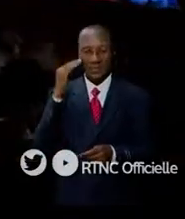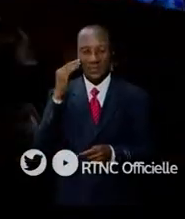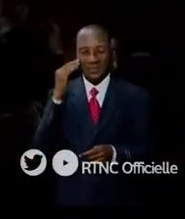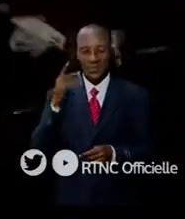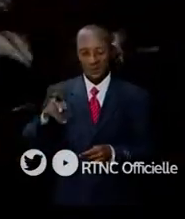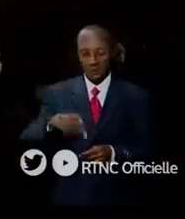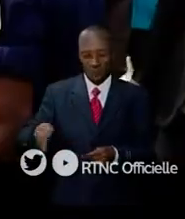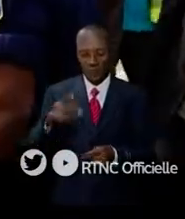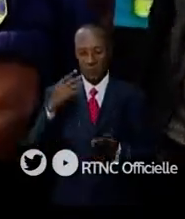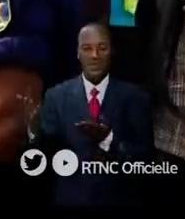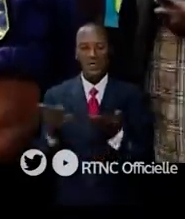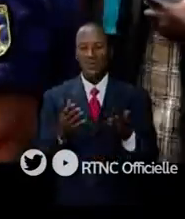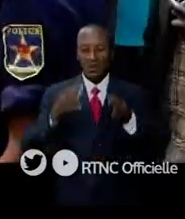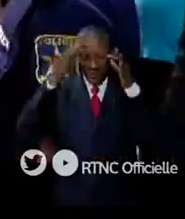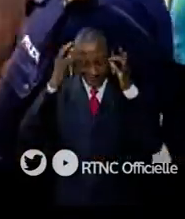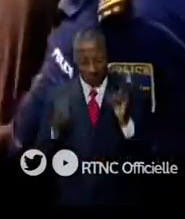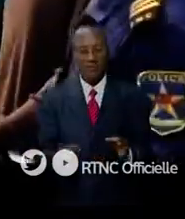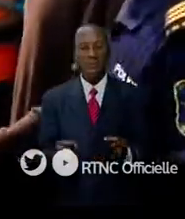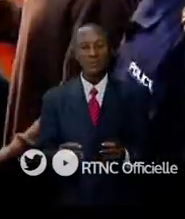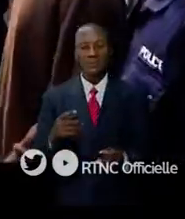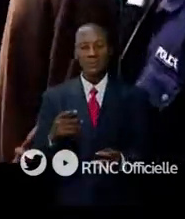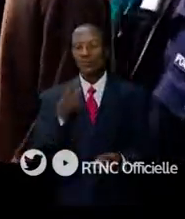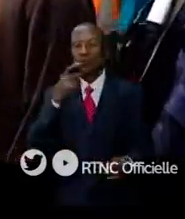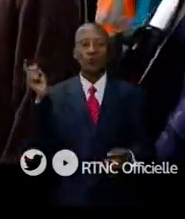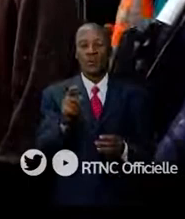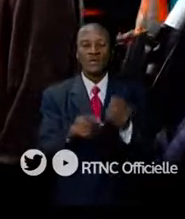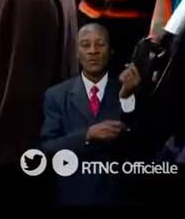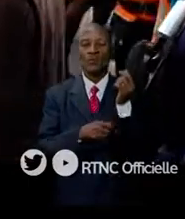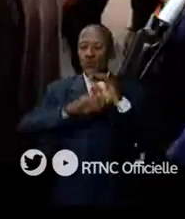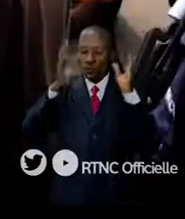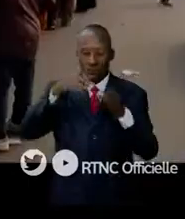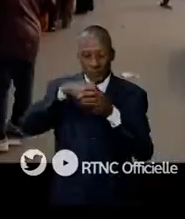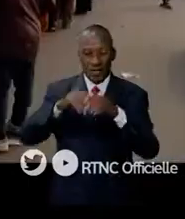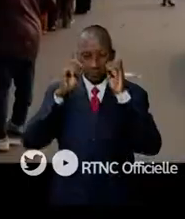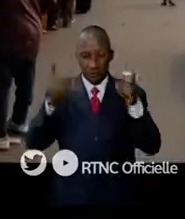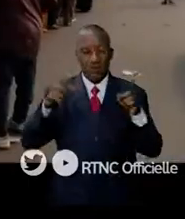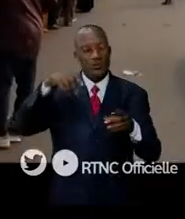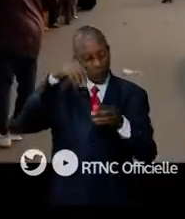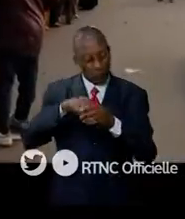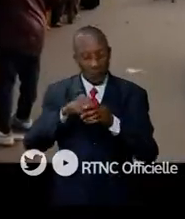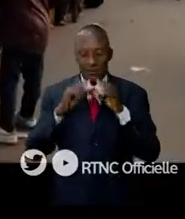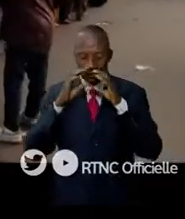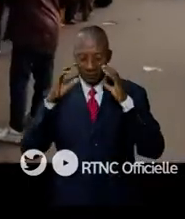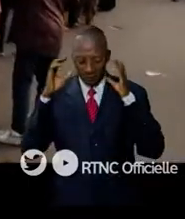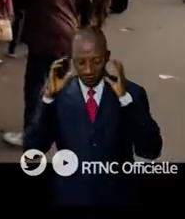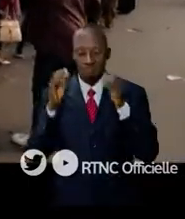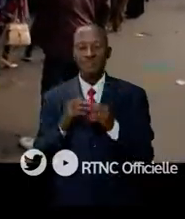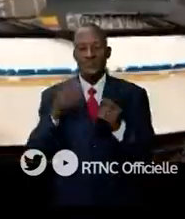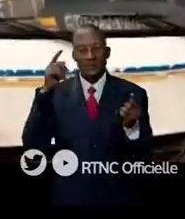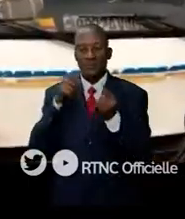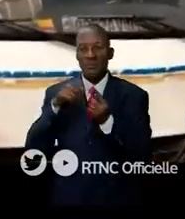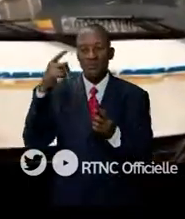transport a décidé l'opération du port des masques dans le transport en commun à Kinshasa. L'opération a aussi pour but